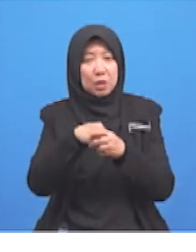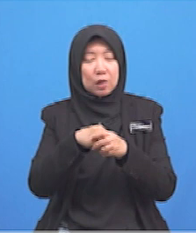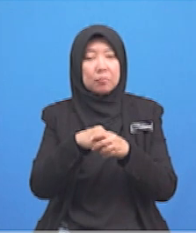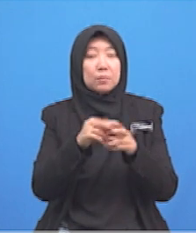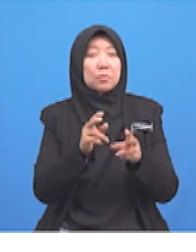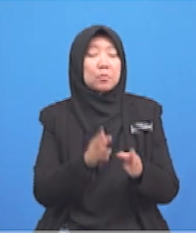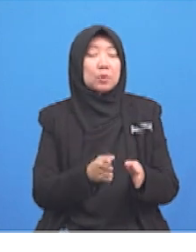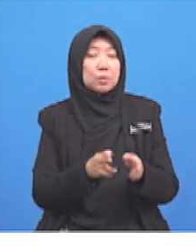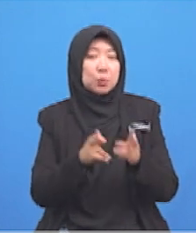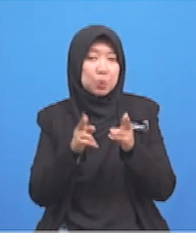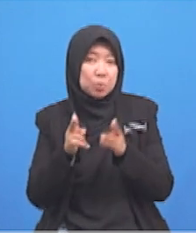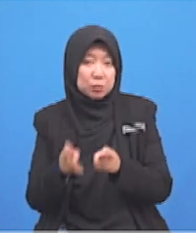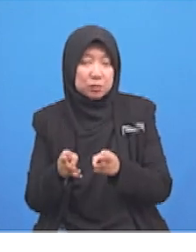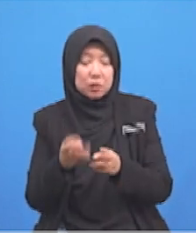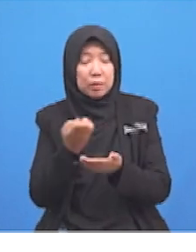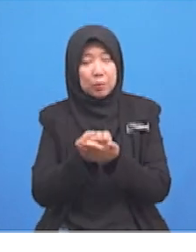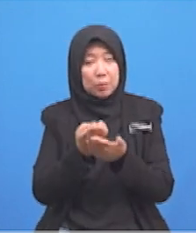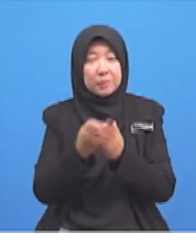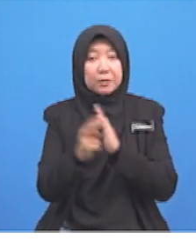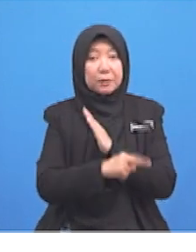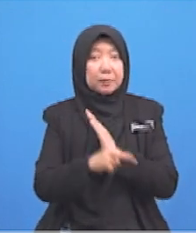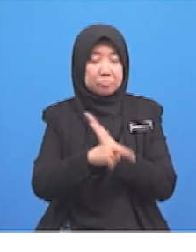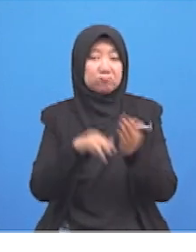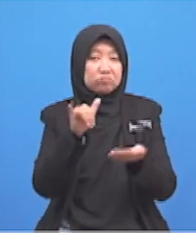menguruskan ekonomi di negeri-negeri tersebut.